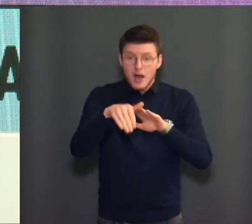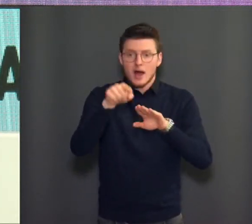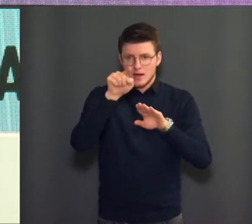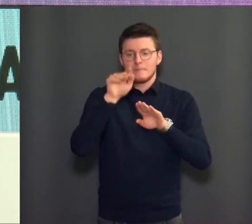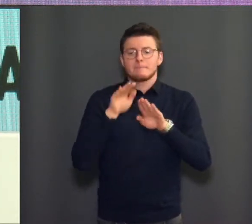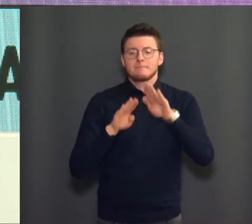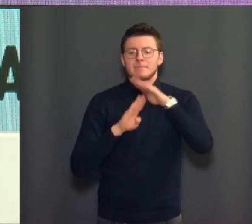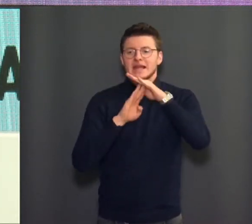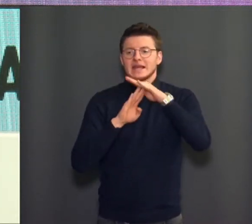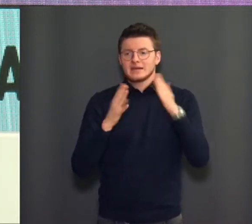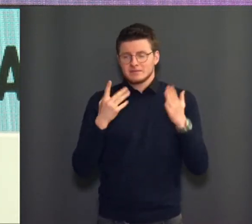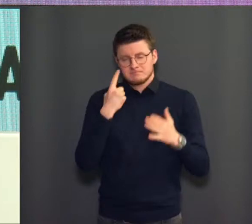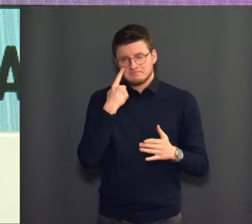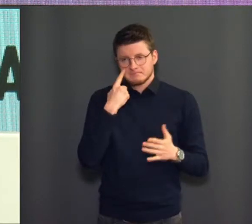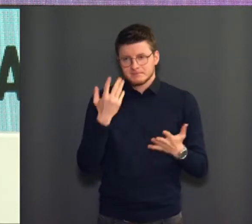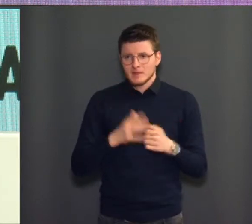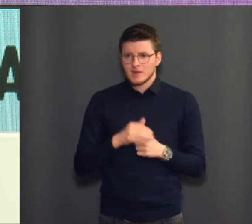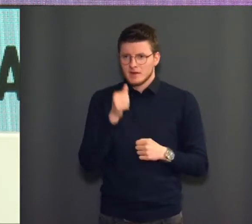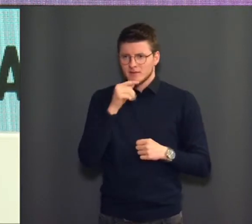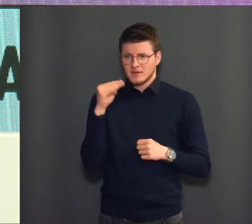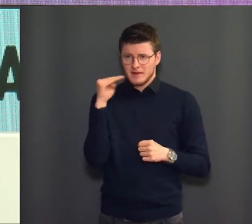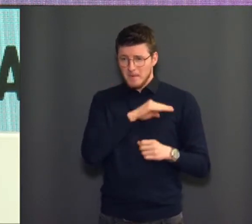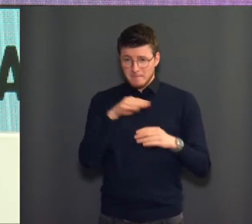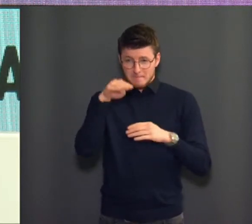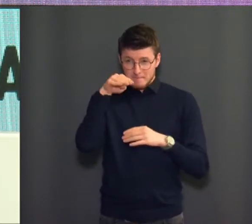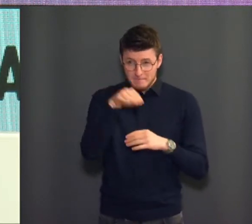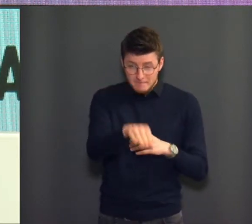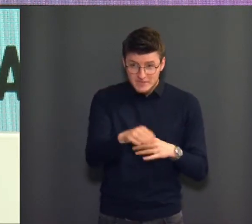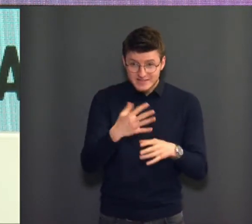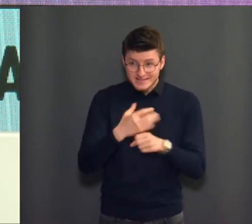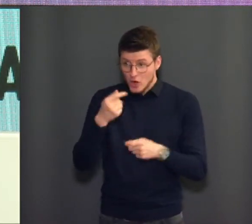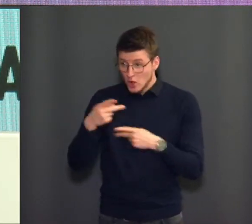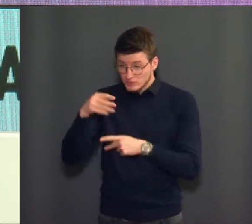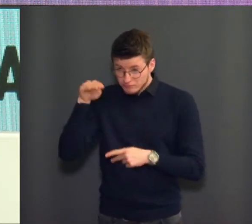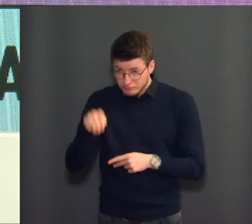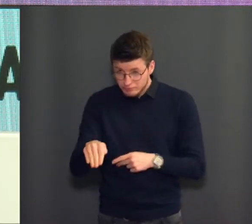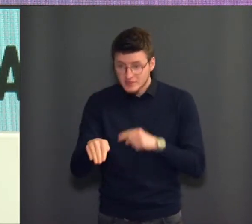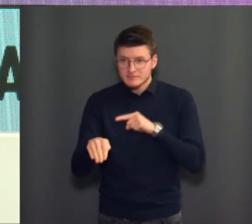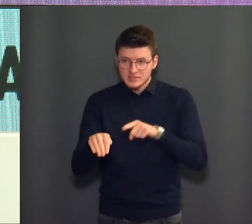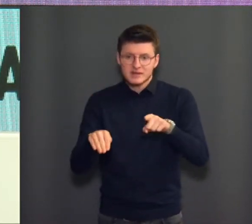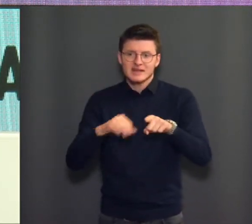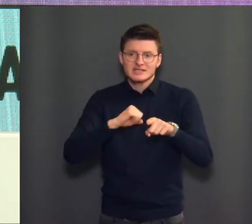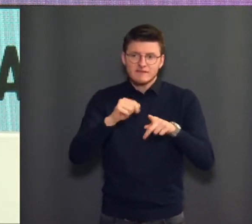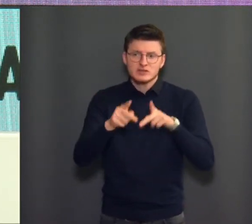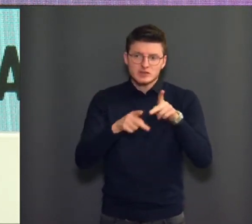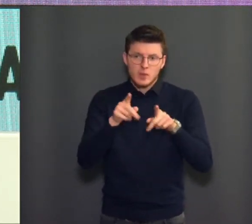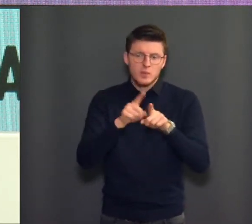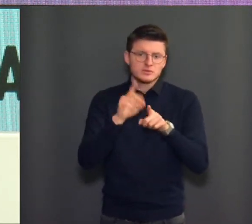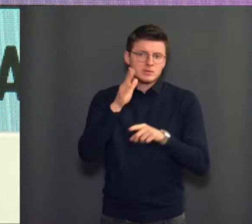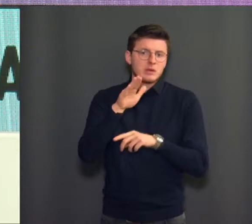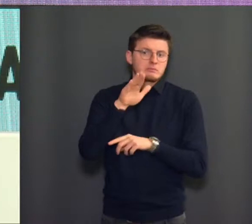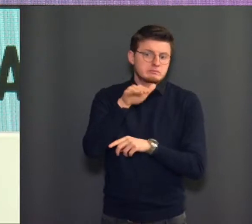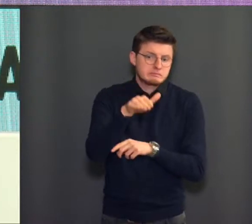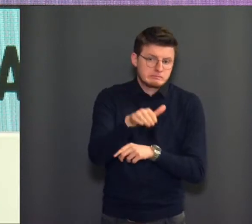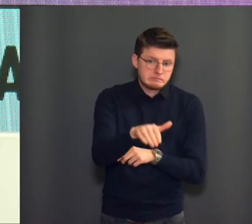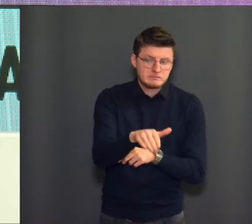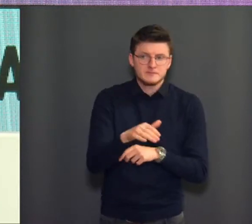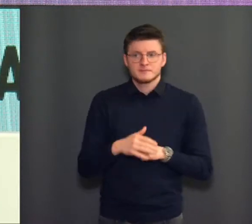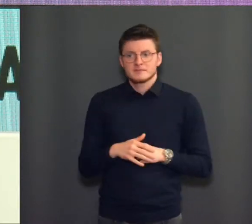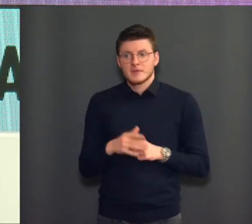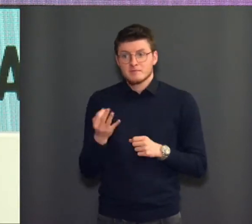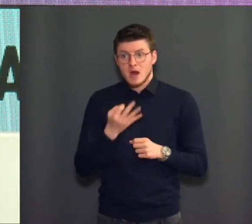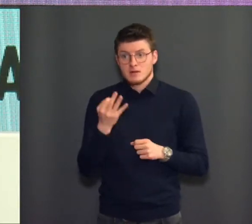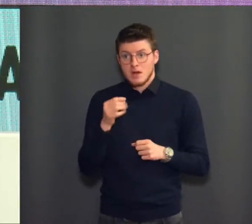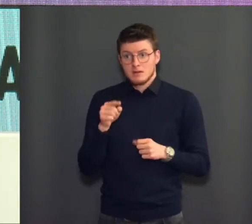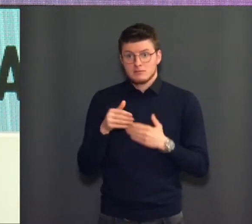snelheid waarmee de ziekenhuisopnames gaan dalen. Het is belangrijk dat die de komende weken de weg naar beneden kiezen. En hoe sneller, hoe liever.